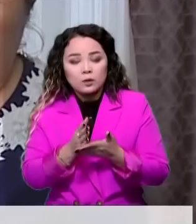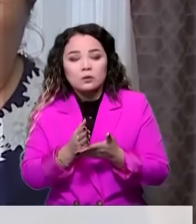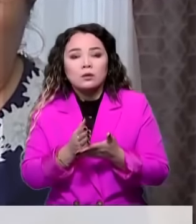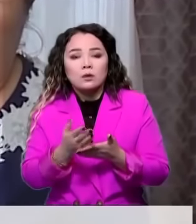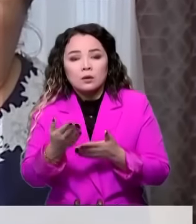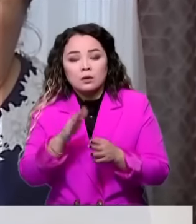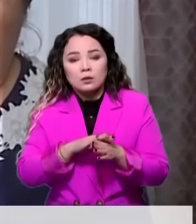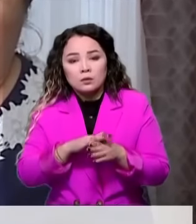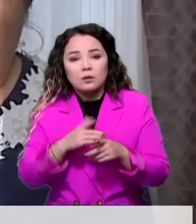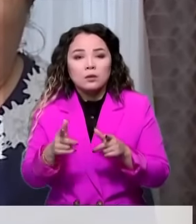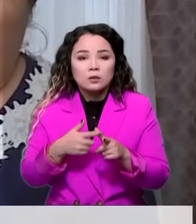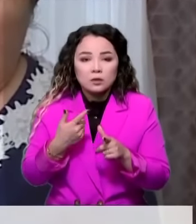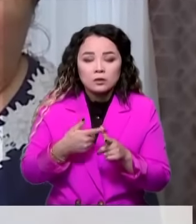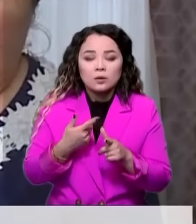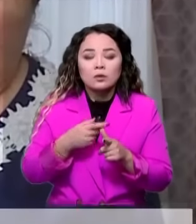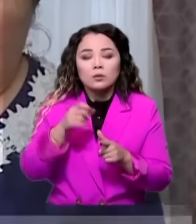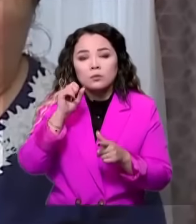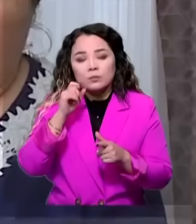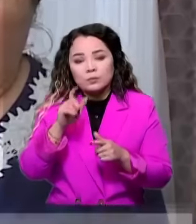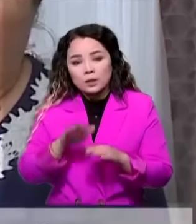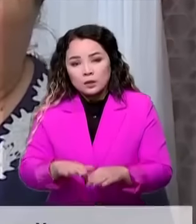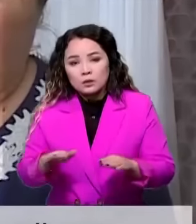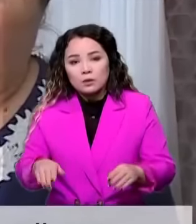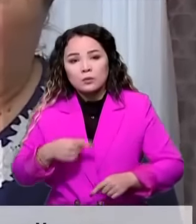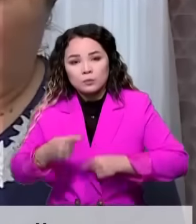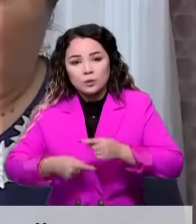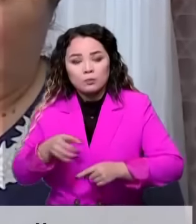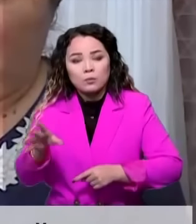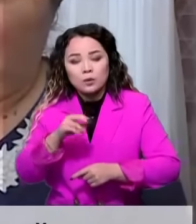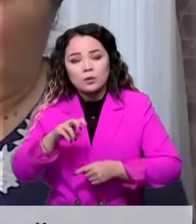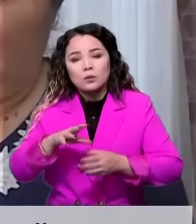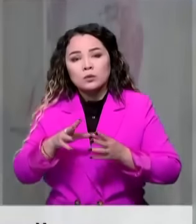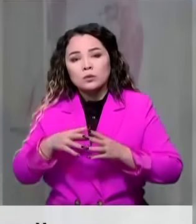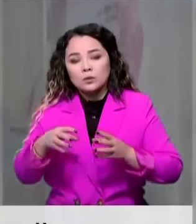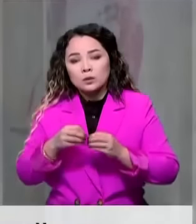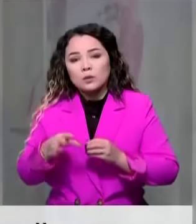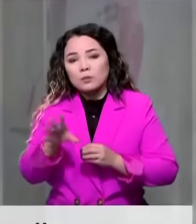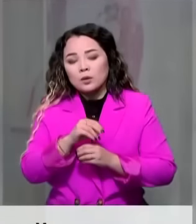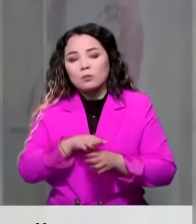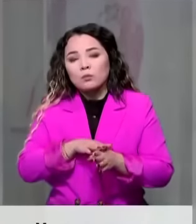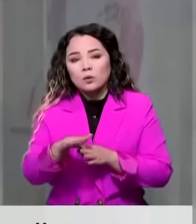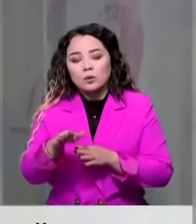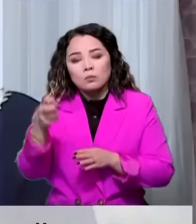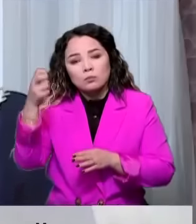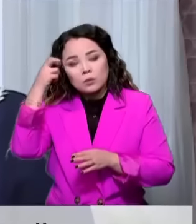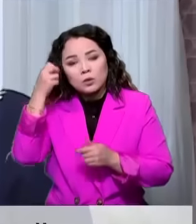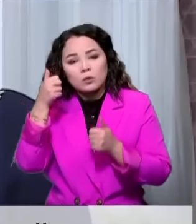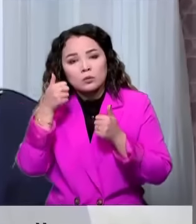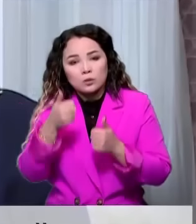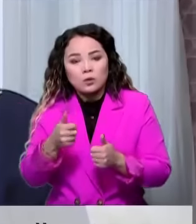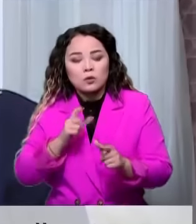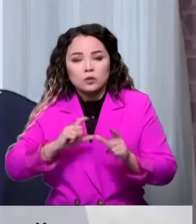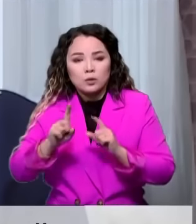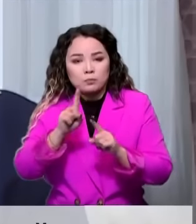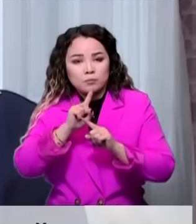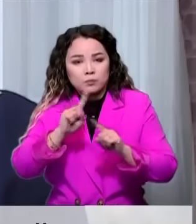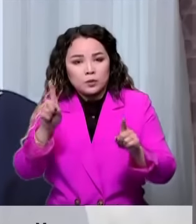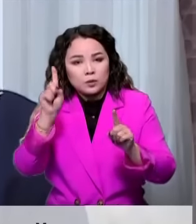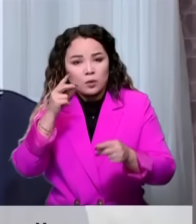Немерелерінің аты жөндерін, туған күндерін бәрін жатқа біліп отырады. Шахмат ойнайды. Соның бәрі ерекше